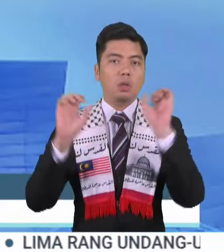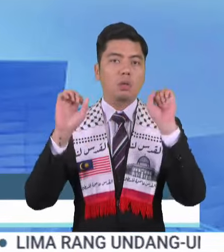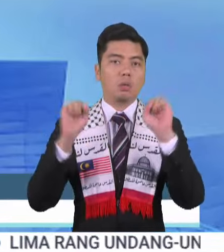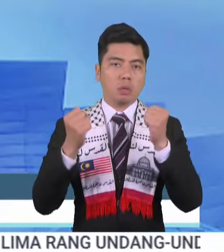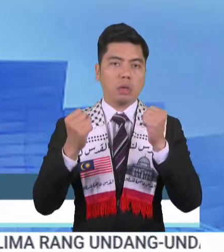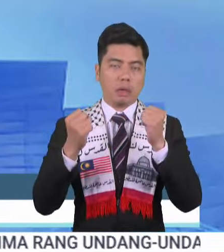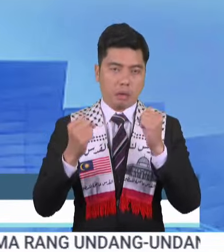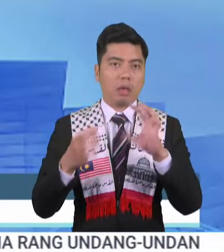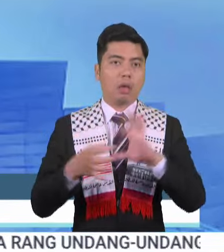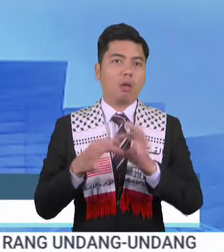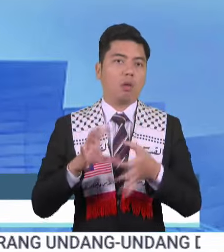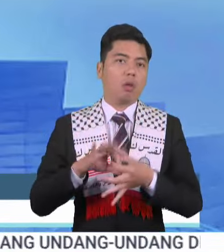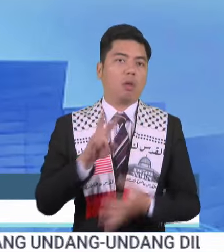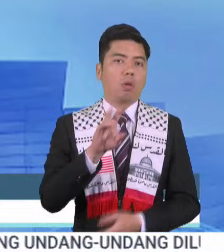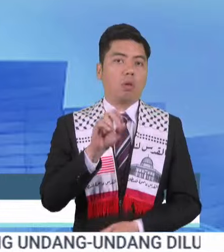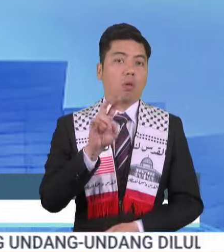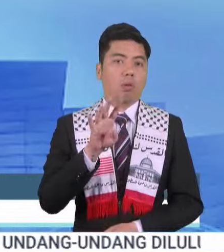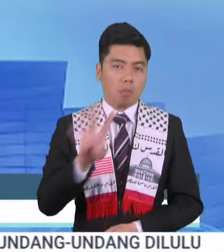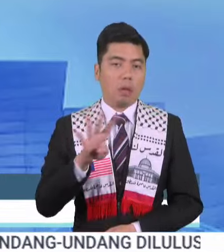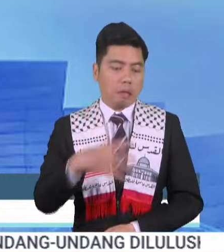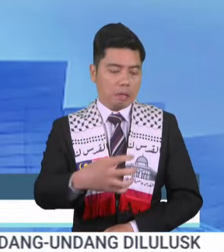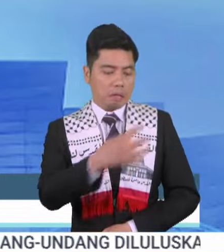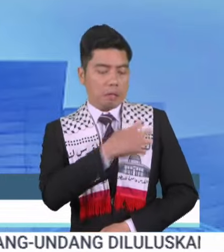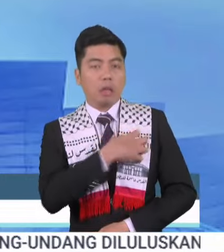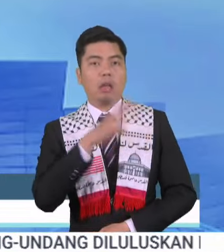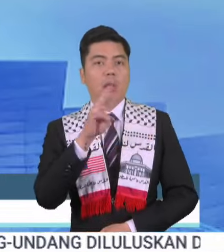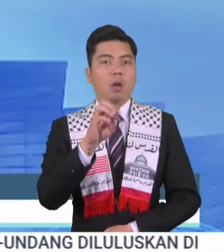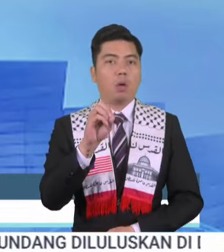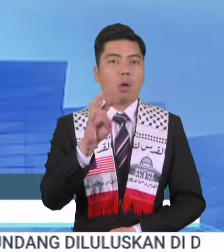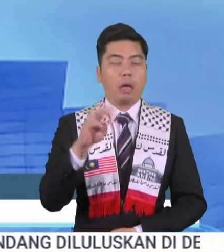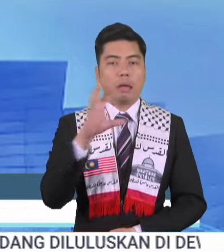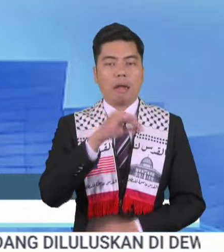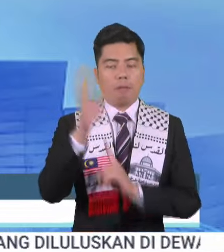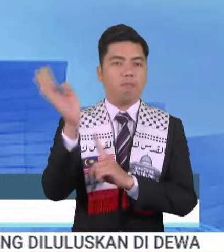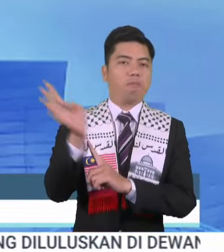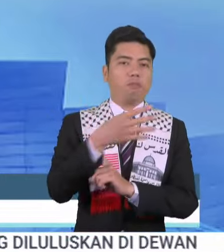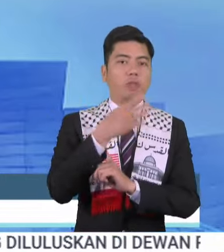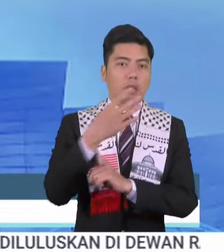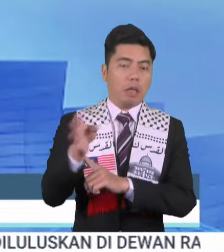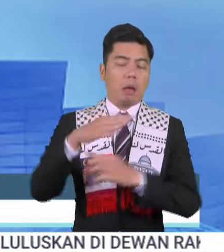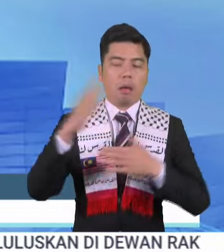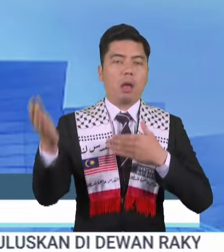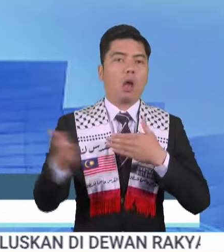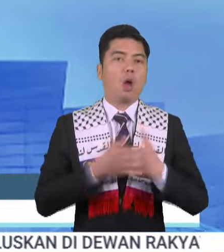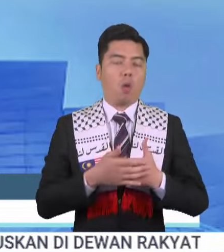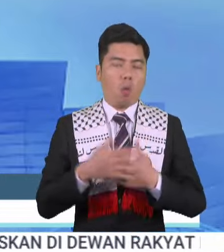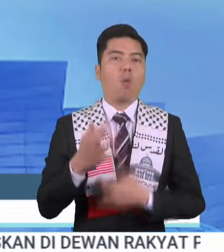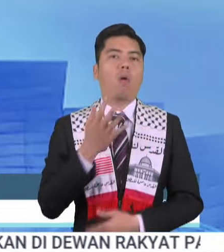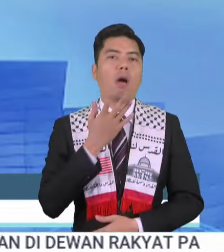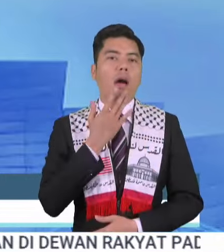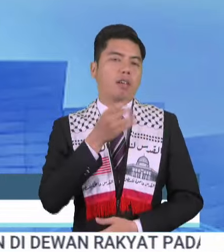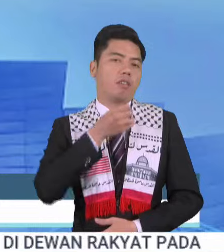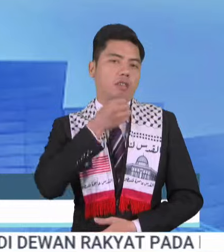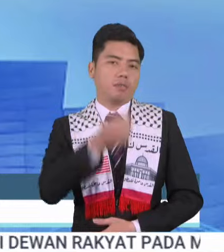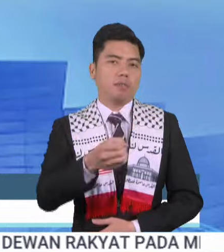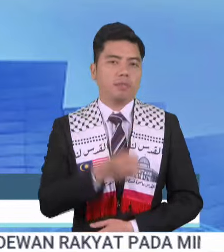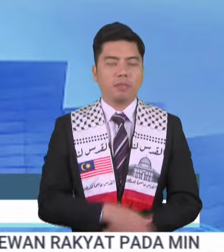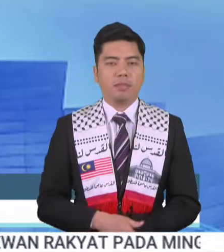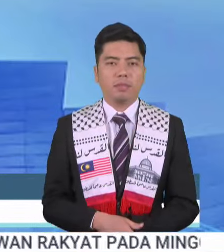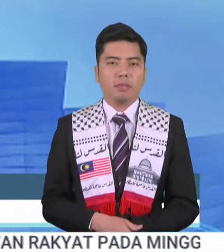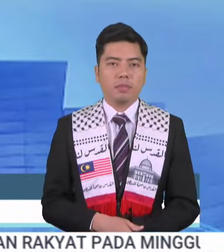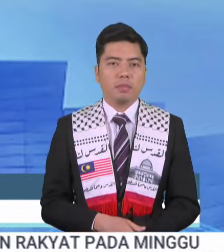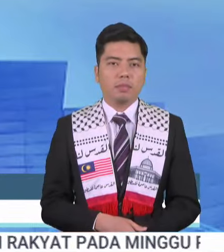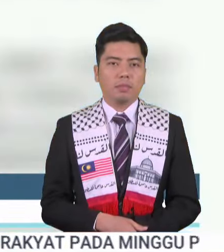Paris 2024. Manakala logo MOM dan jalur gemilang akan kembali kepada warna asal.